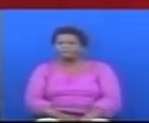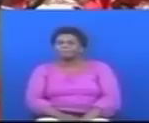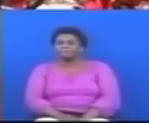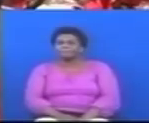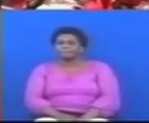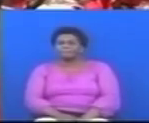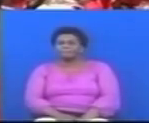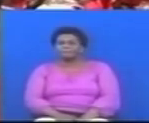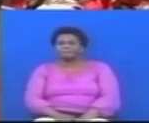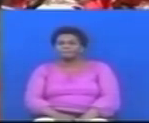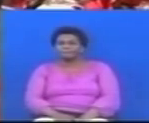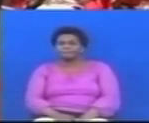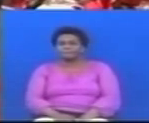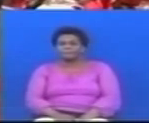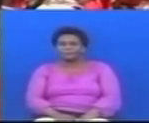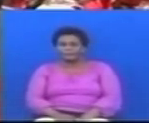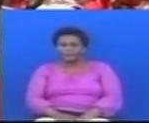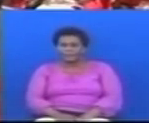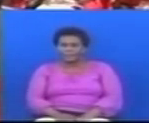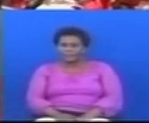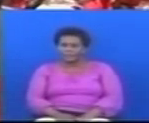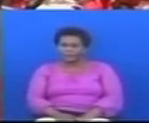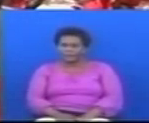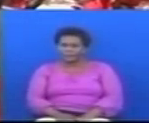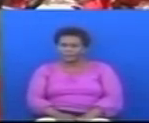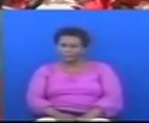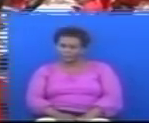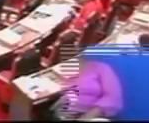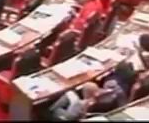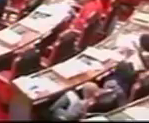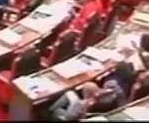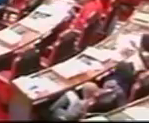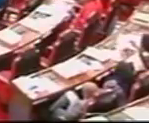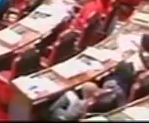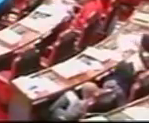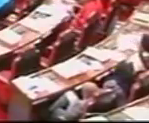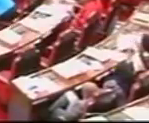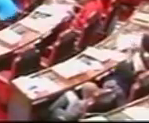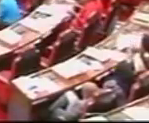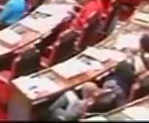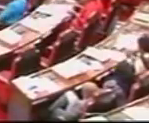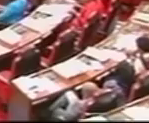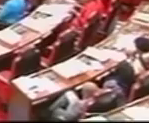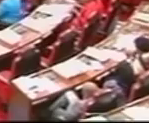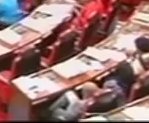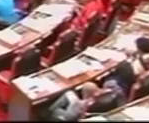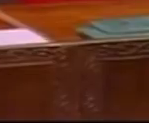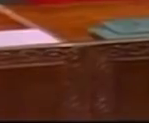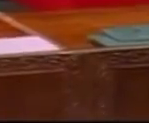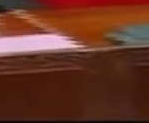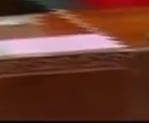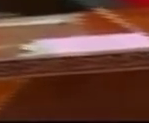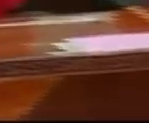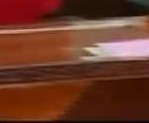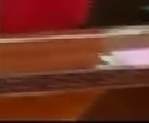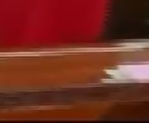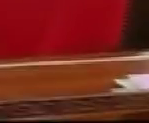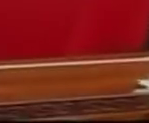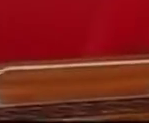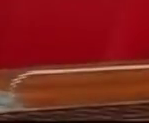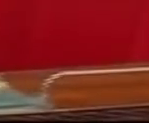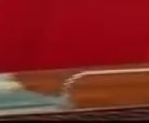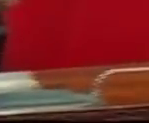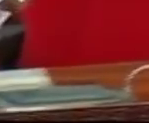Mheshimiwa wabunge, muda wetu umekwenda, tumalizie maswali yaliyobaki. Wizara ya Elimu, Sayansi na Teknolojia. Mheshimiwa Lucy